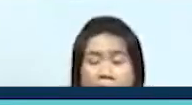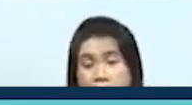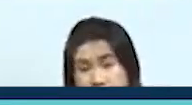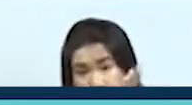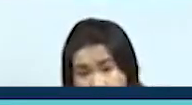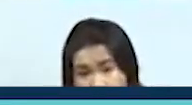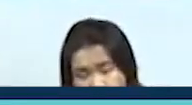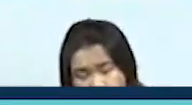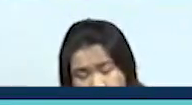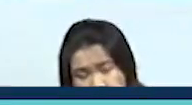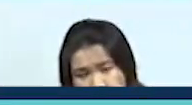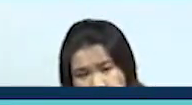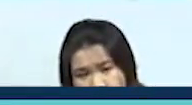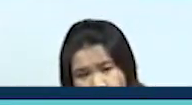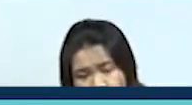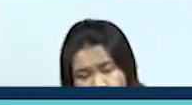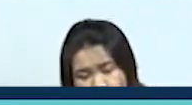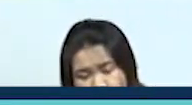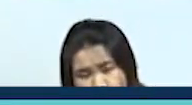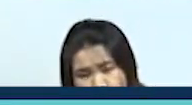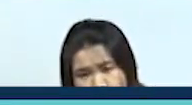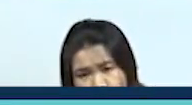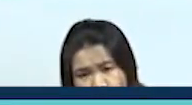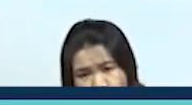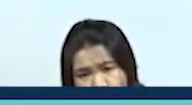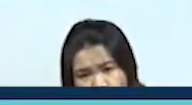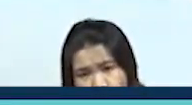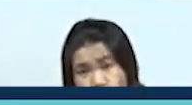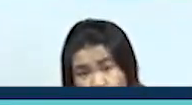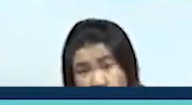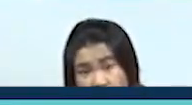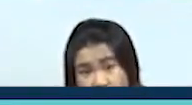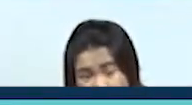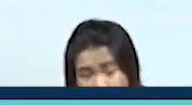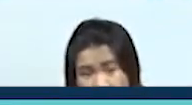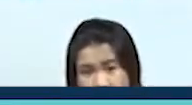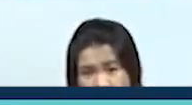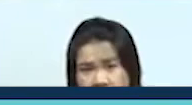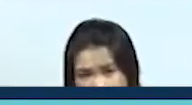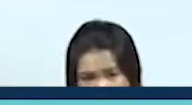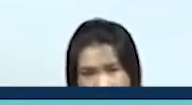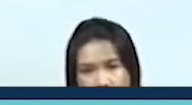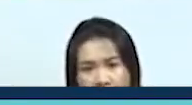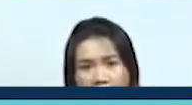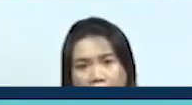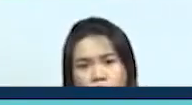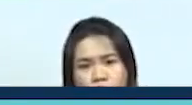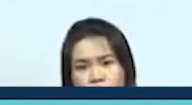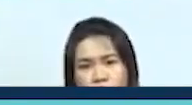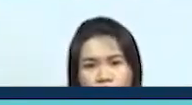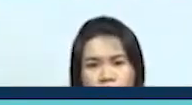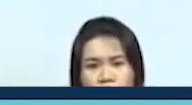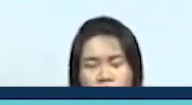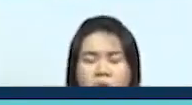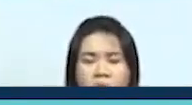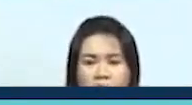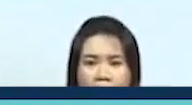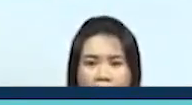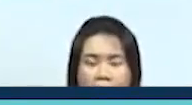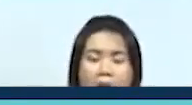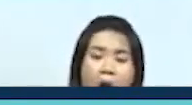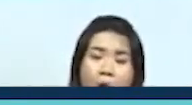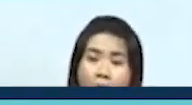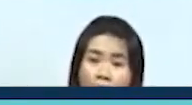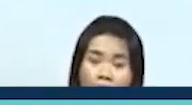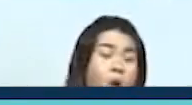ไปยังอำเภอเชียงแสนจังหวัดเชียงรายเพื่อแลกเปลี่ยนความรู้วัฒนธรรมและเสริมสร้างประสบการณ์การเรียนรู้ให้กับเยาวชนแต่ละประ